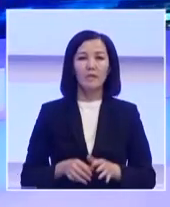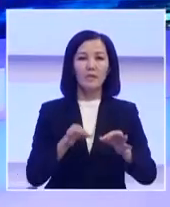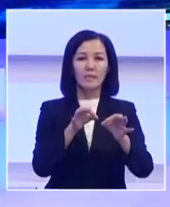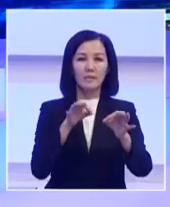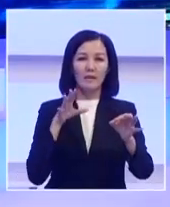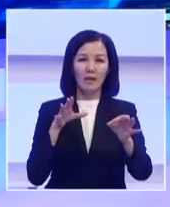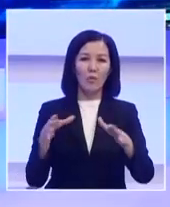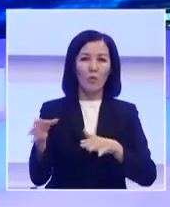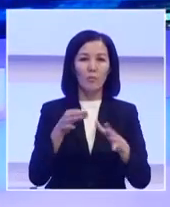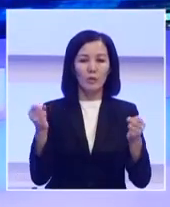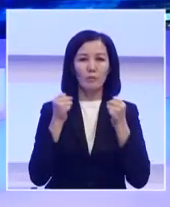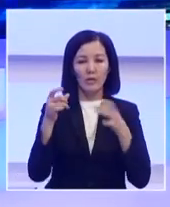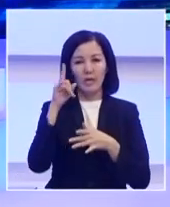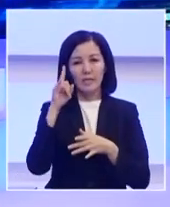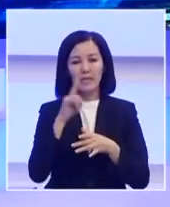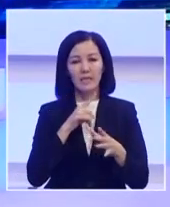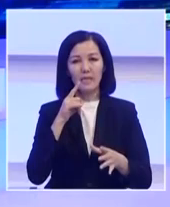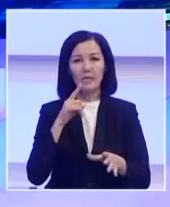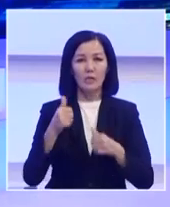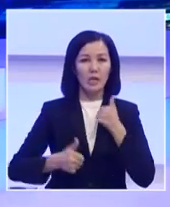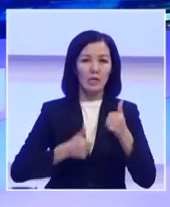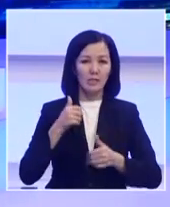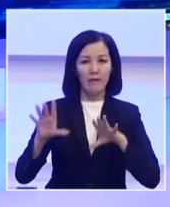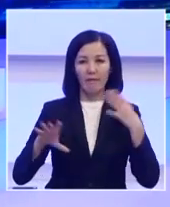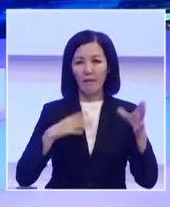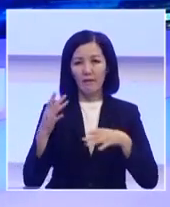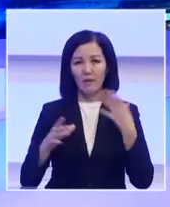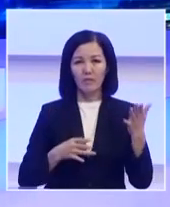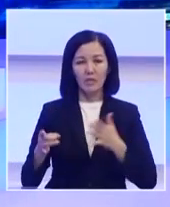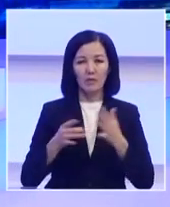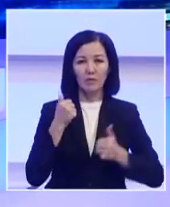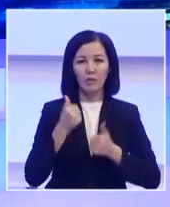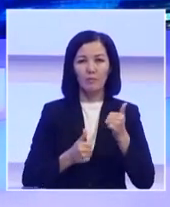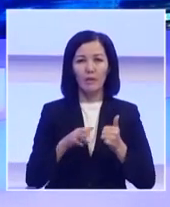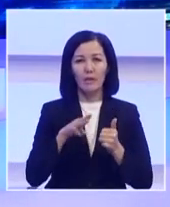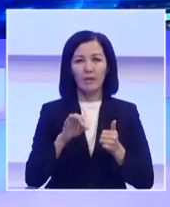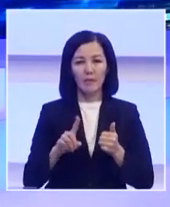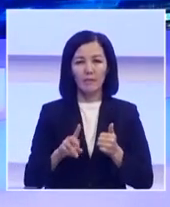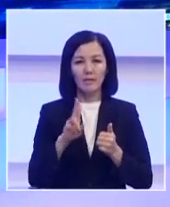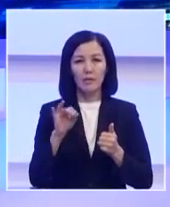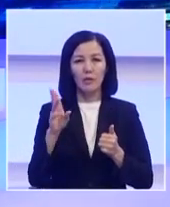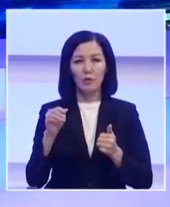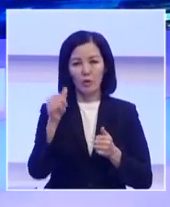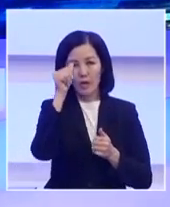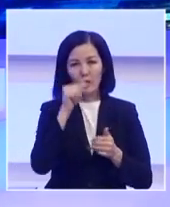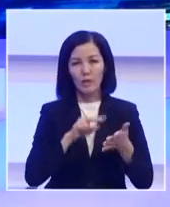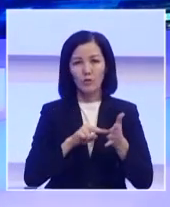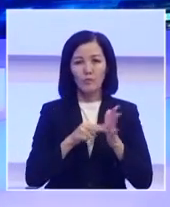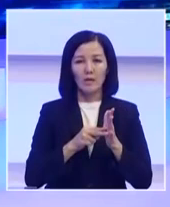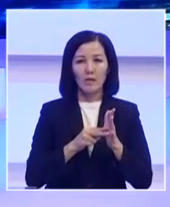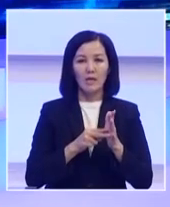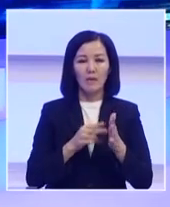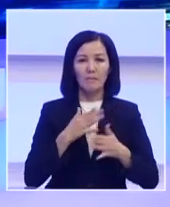Садағат ұда новылы спортшылары Қазақстан біріншілігіне дайындалып жатырым. Республикалық чемпионат тамыз 42 айына жоспарланған. Айты